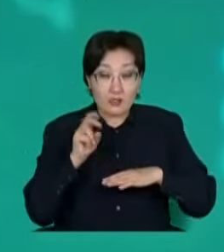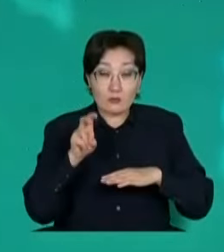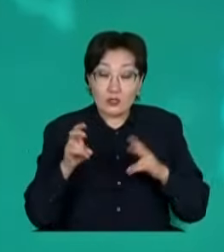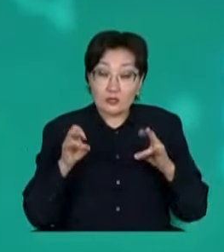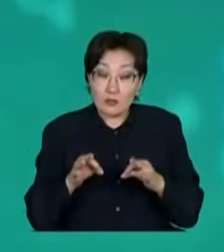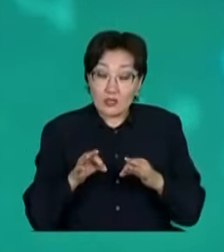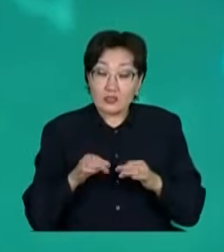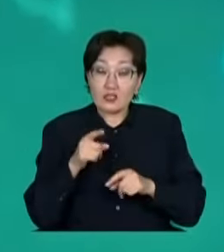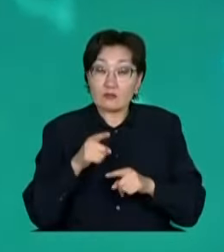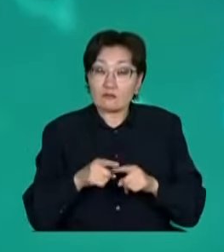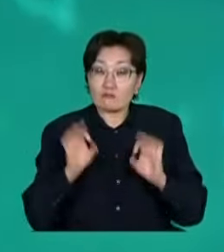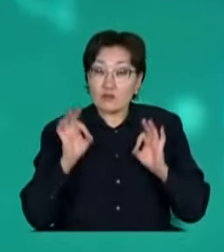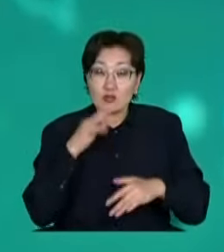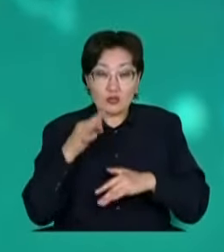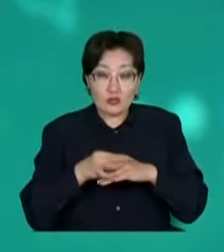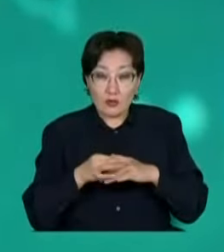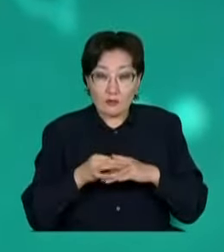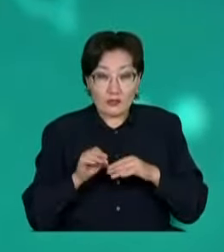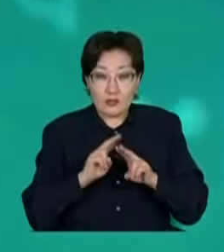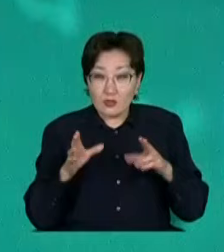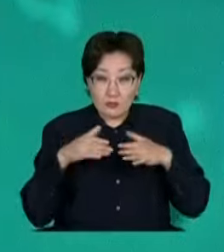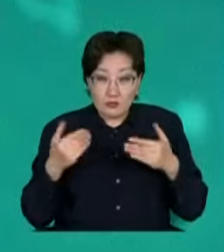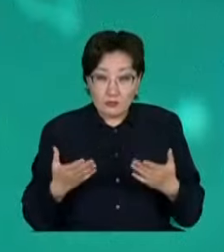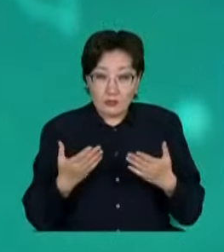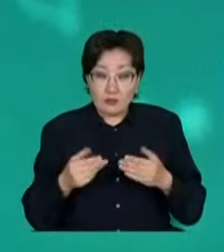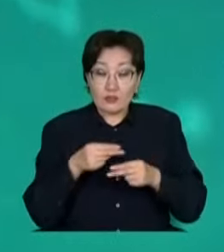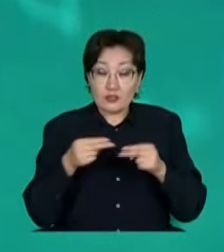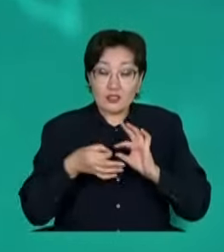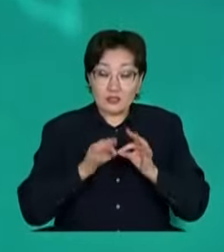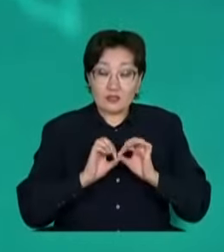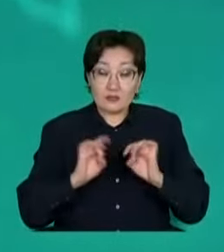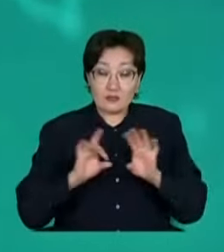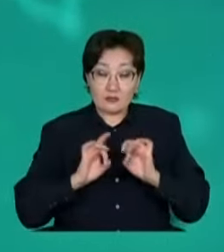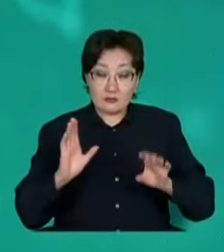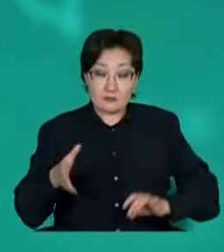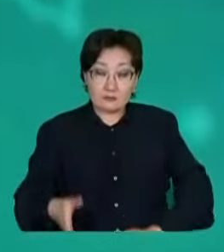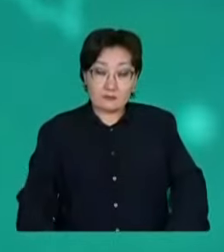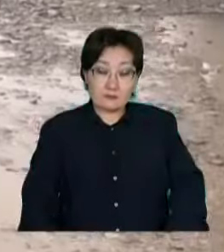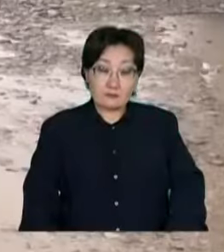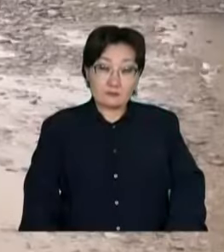алайда жартып жауап берген жан таппадық деп налыйды. Тақырыпты өңірдегі тілші жалғастырады.